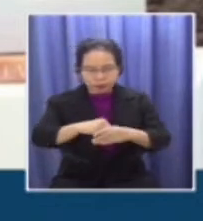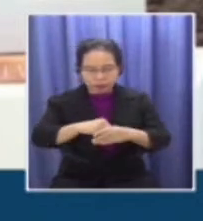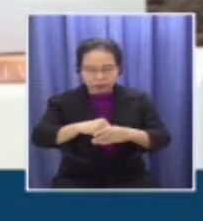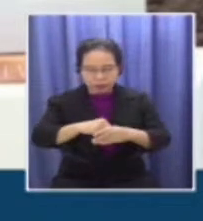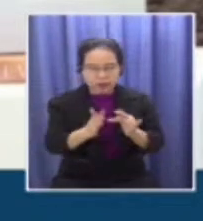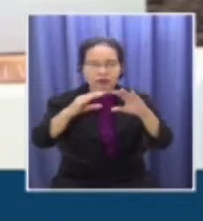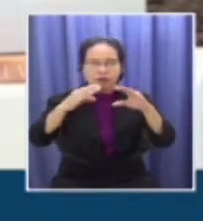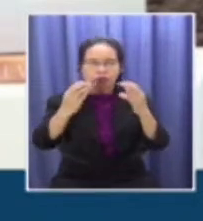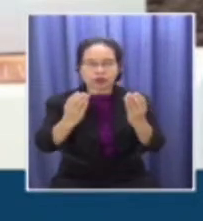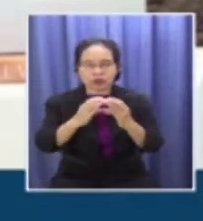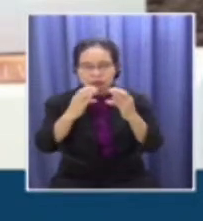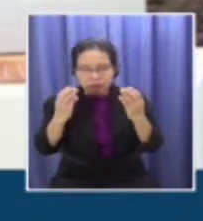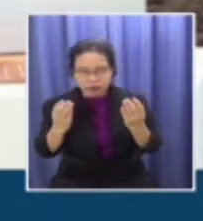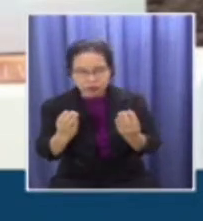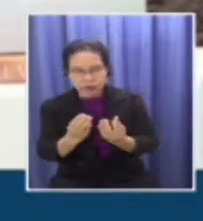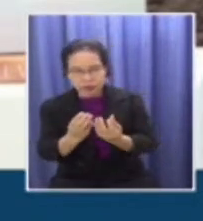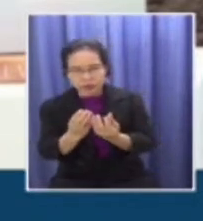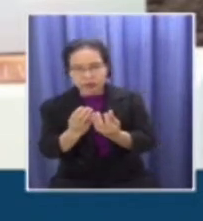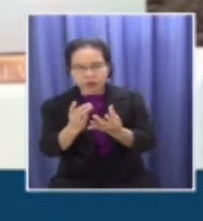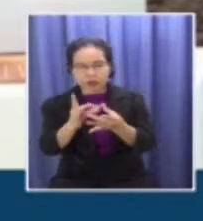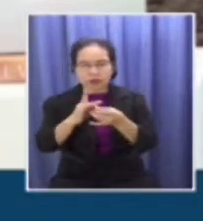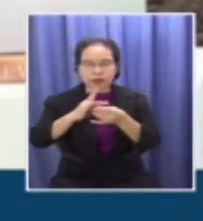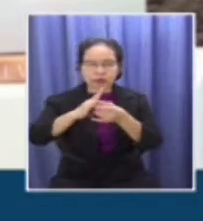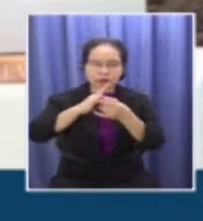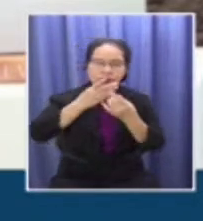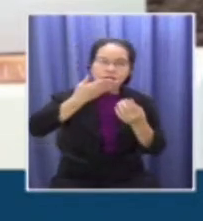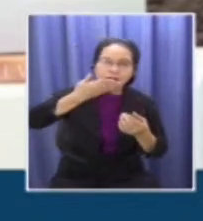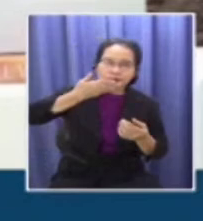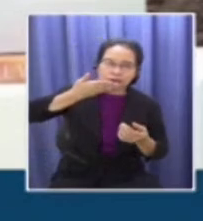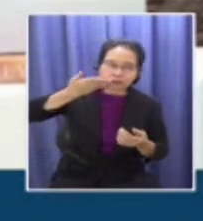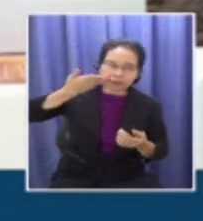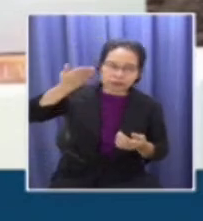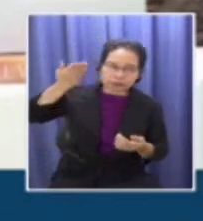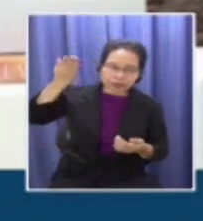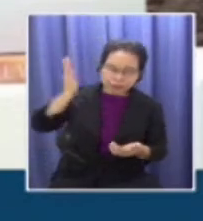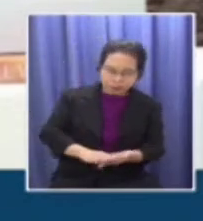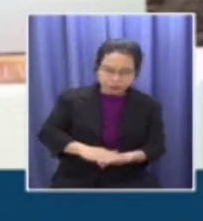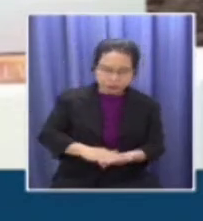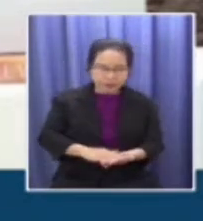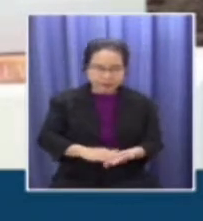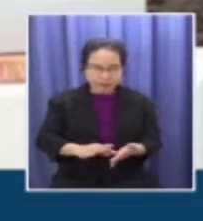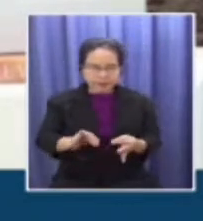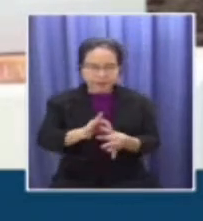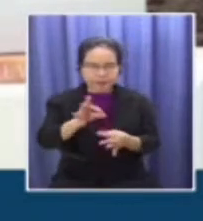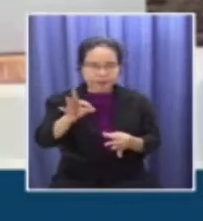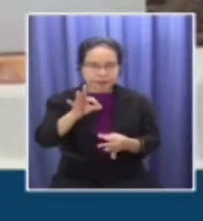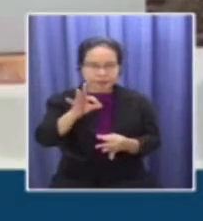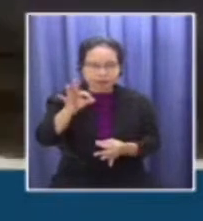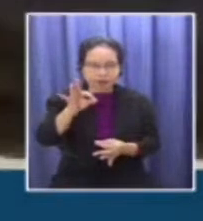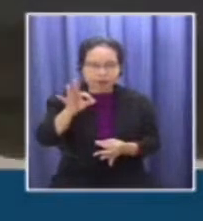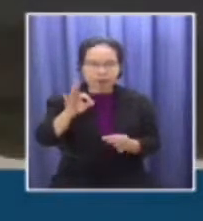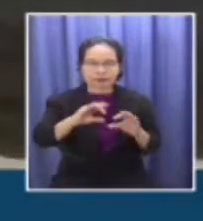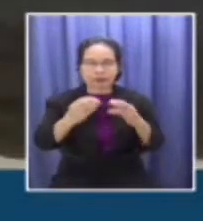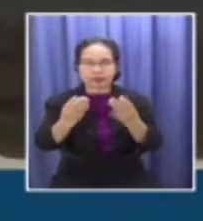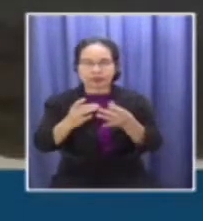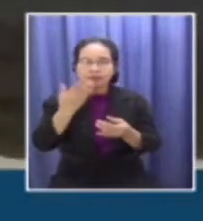tena. Ɛno na ɔsomafoɔ Paul afrɛ no Twerɛ Kronkron no mu sɛ